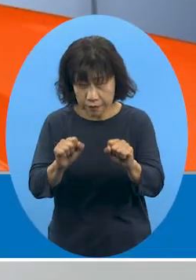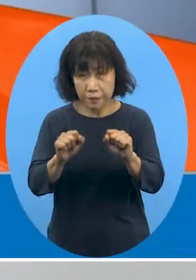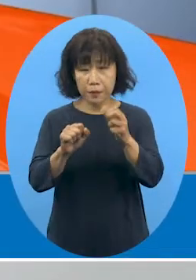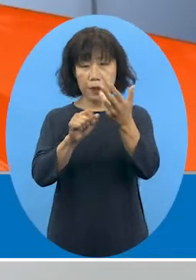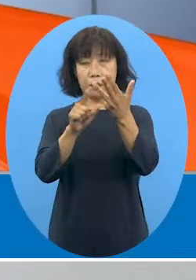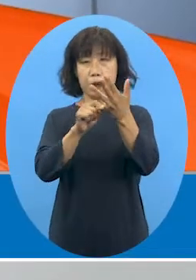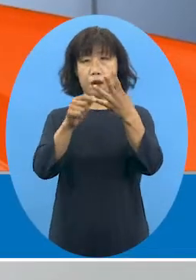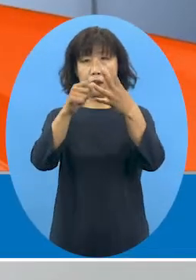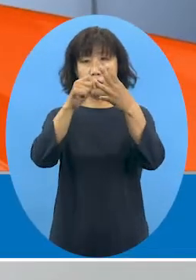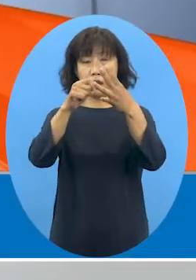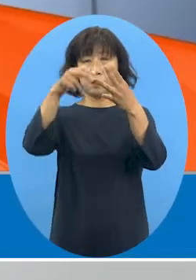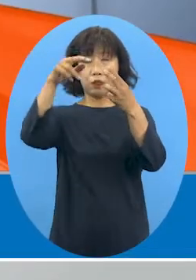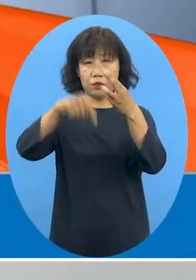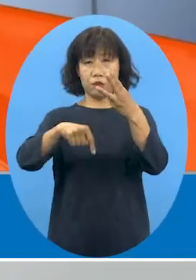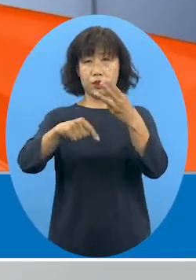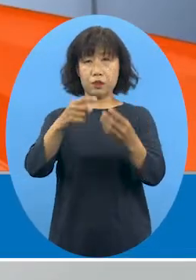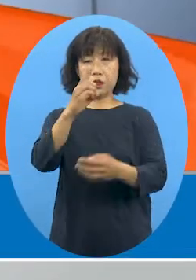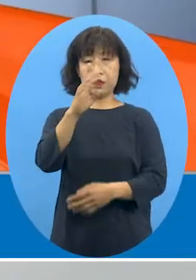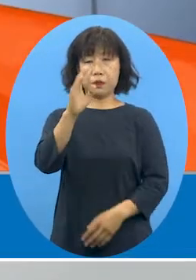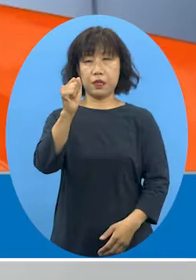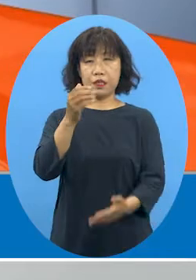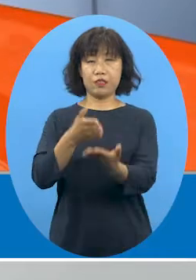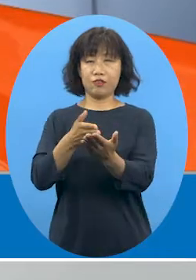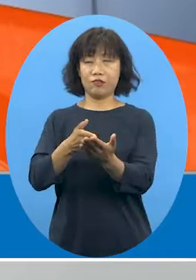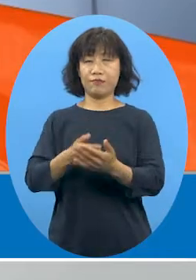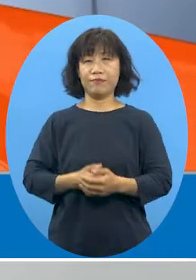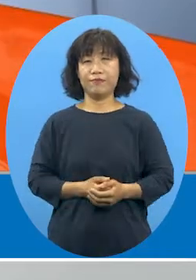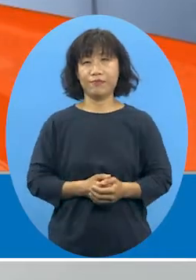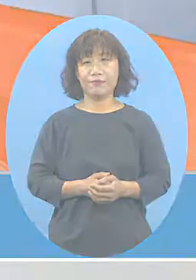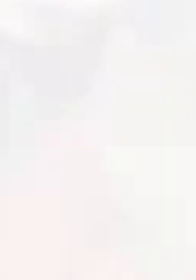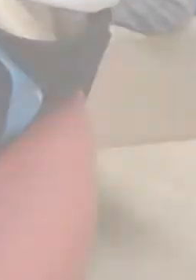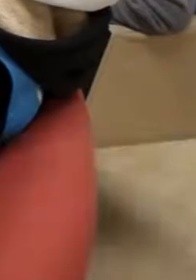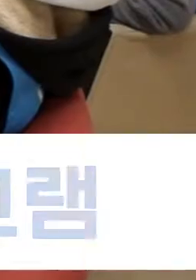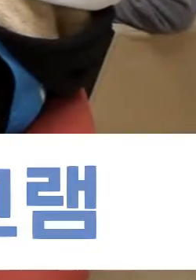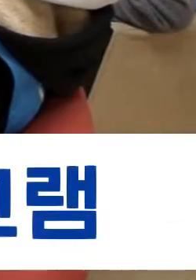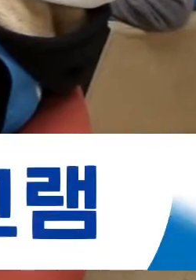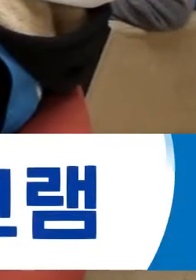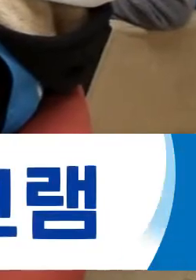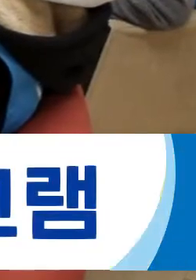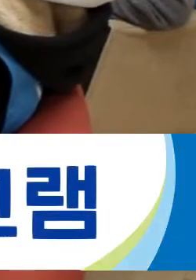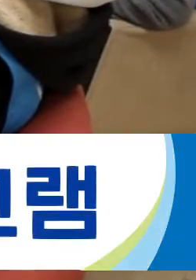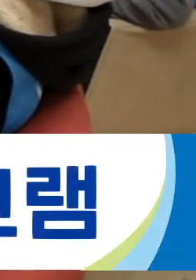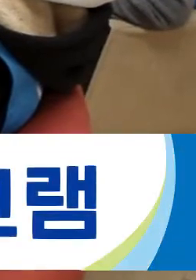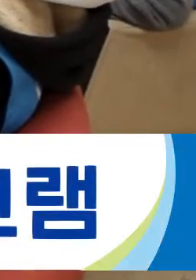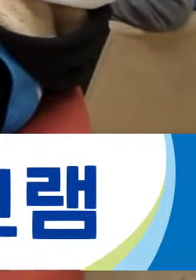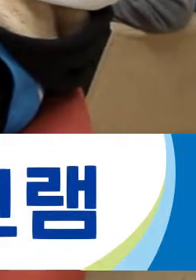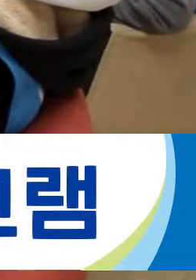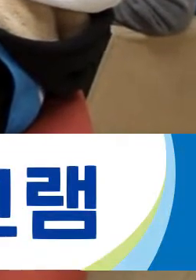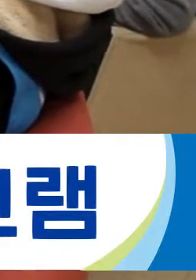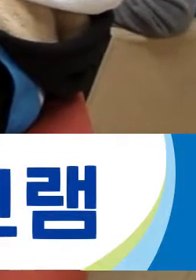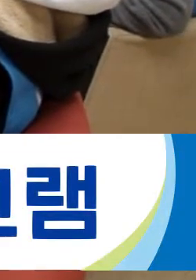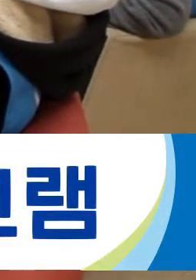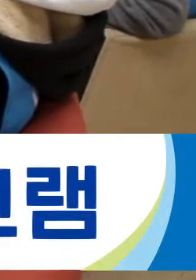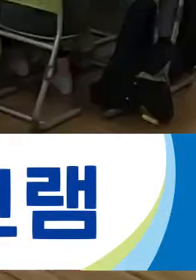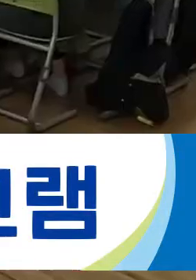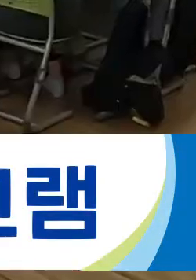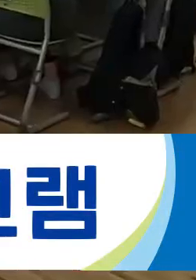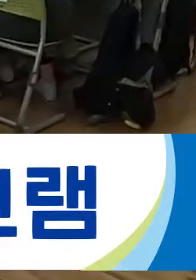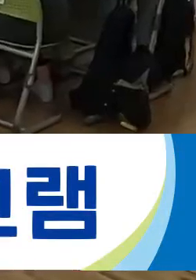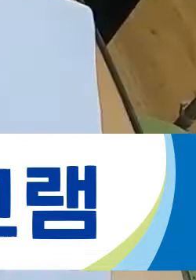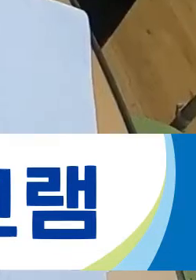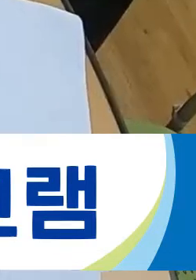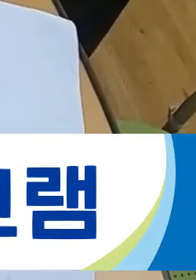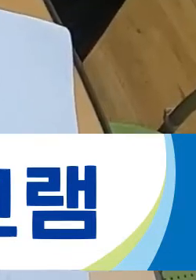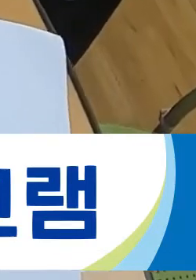여러분 안녕하십니까 8월 셋째 주 dbs 주간 뉴스 입니다 동대문구 자원 봉사 센터 는 온라인 청소년